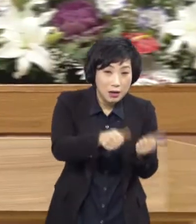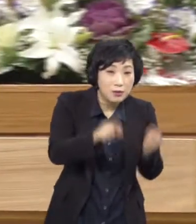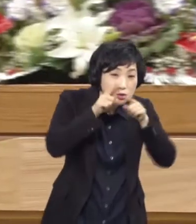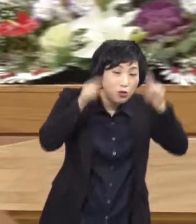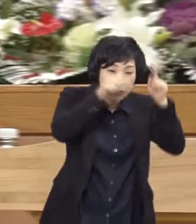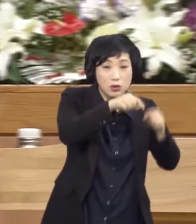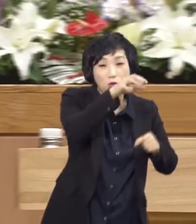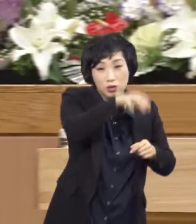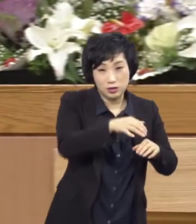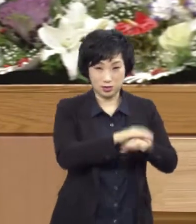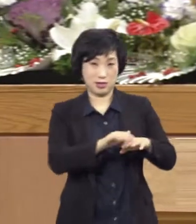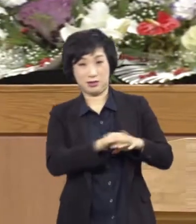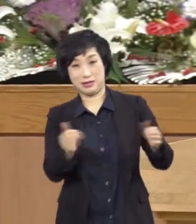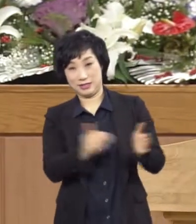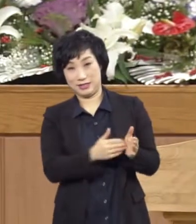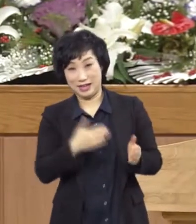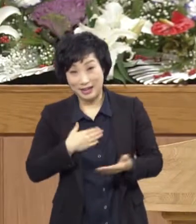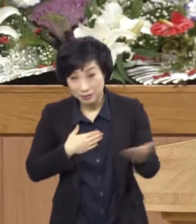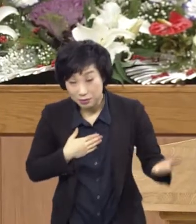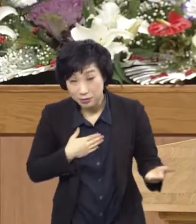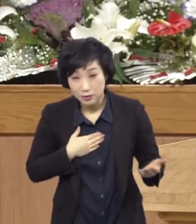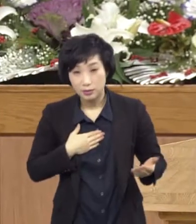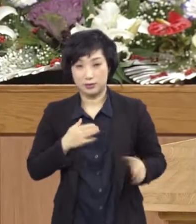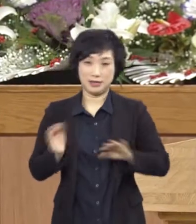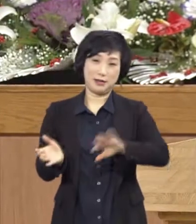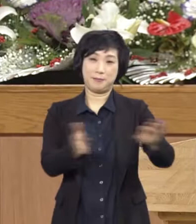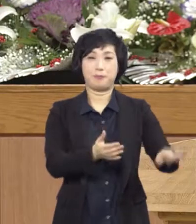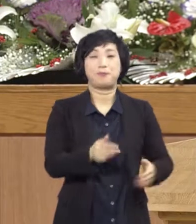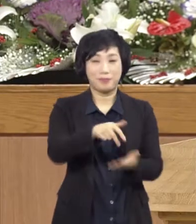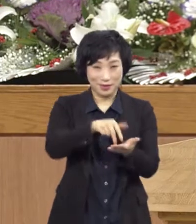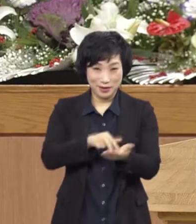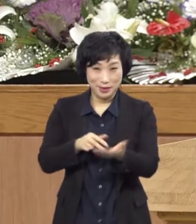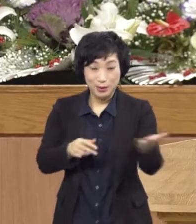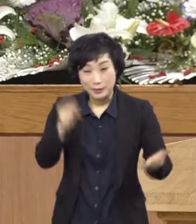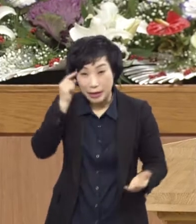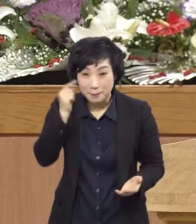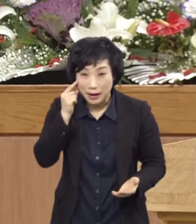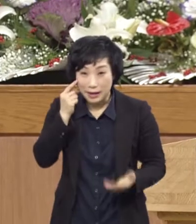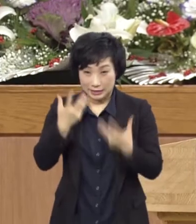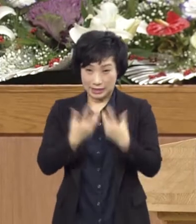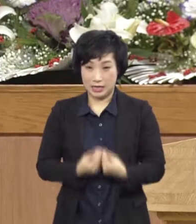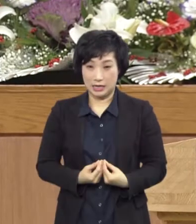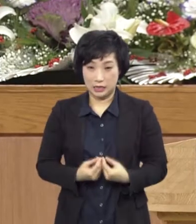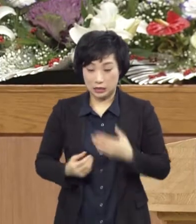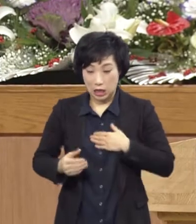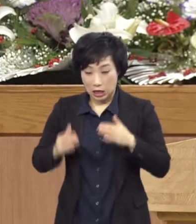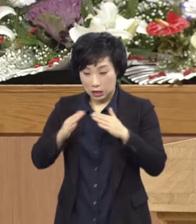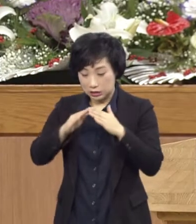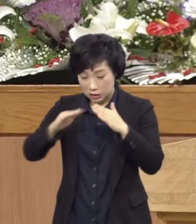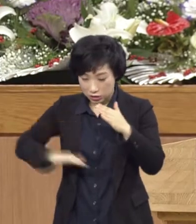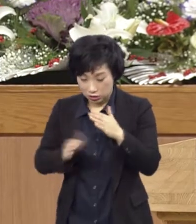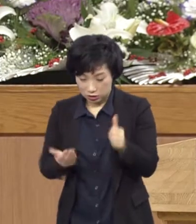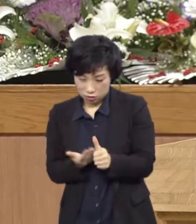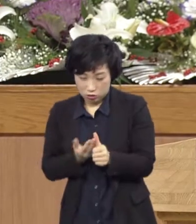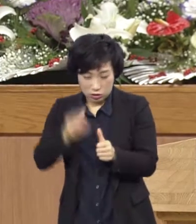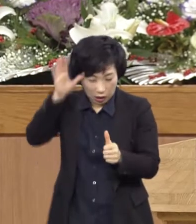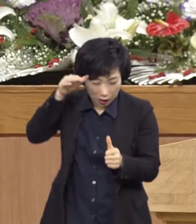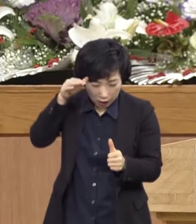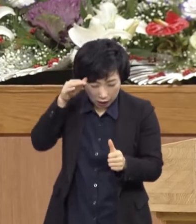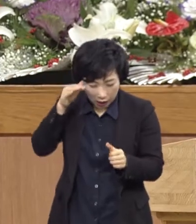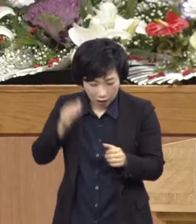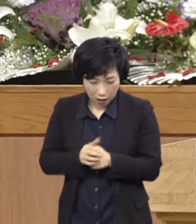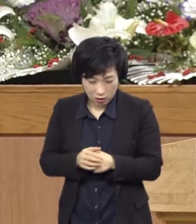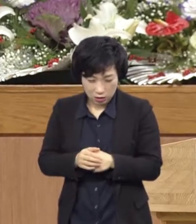생각해보세요. 우리 집 개가 죽는다 해도 그날 흰눈 사이로 썰매를 타고 기분 내고도 그날은 기분 내는